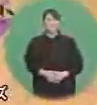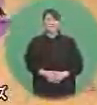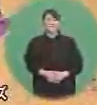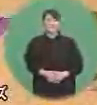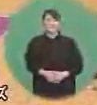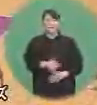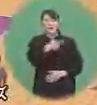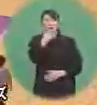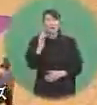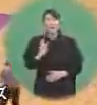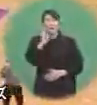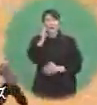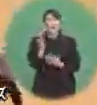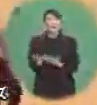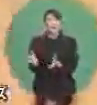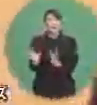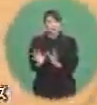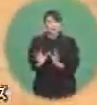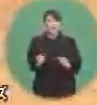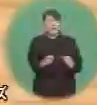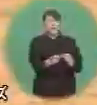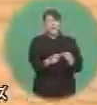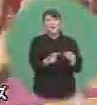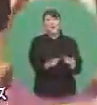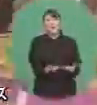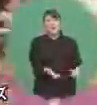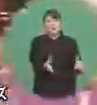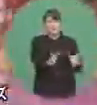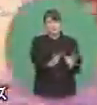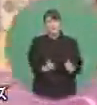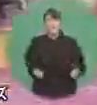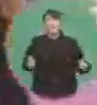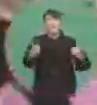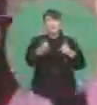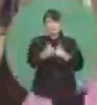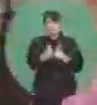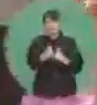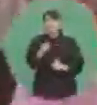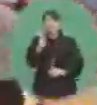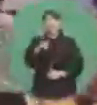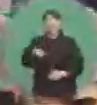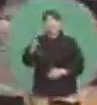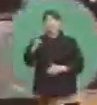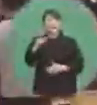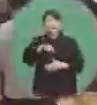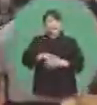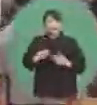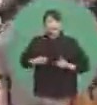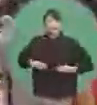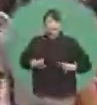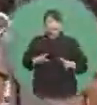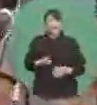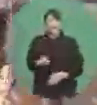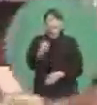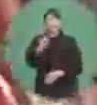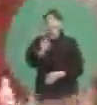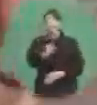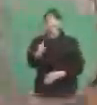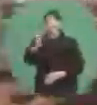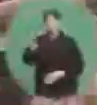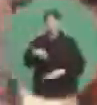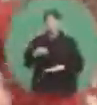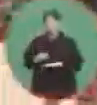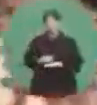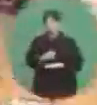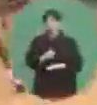この日ファイヤーボンズは山形ワイバンズと対戦。県内出身の猪狩航選手や菅